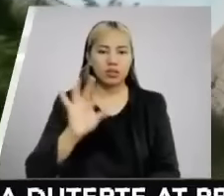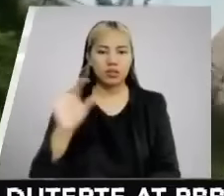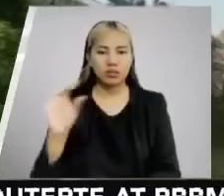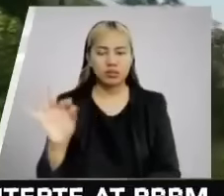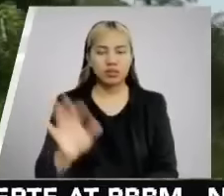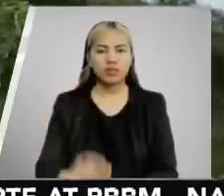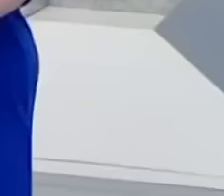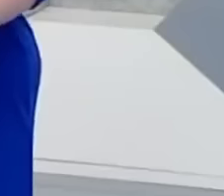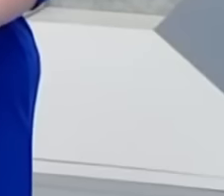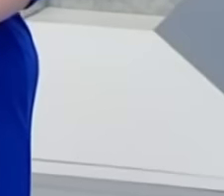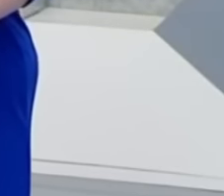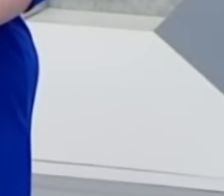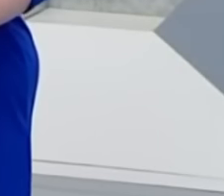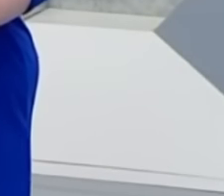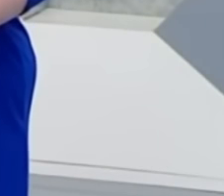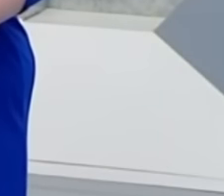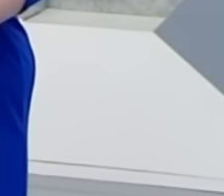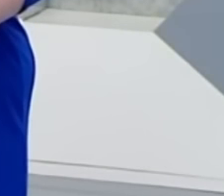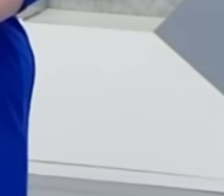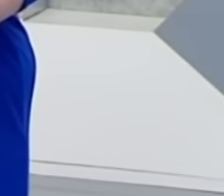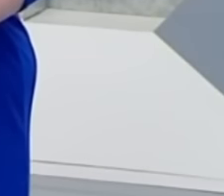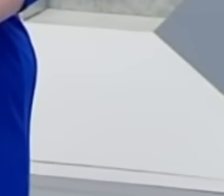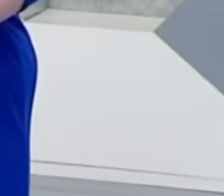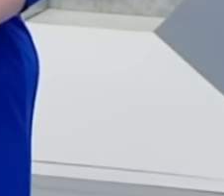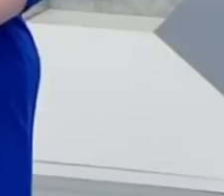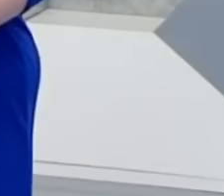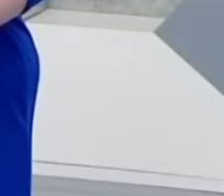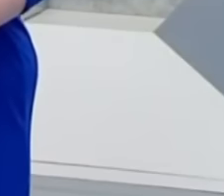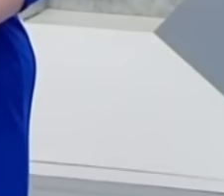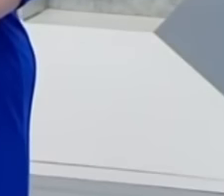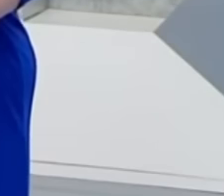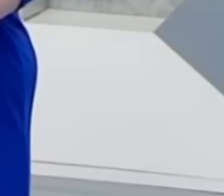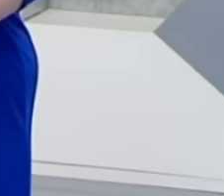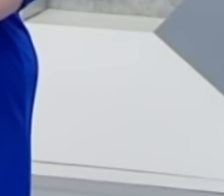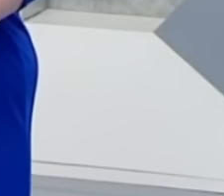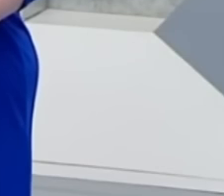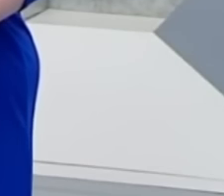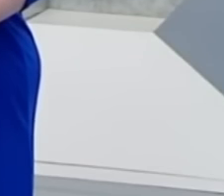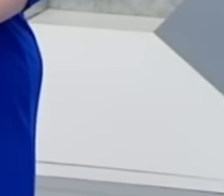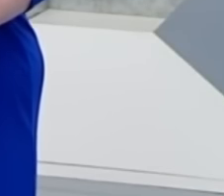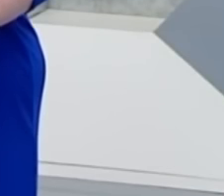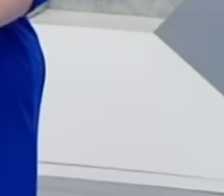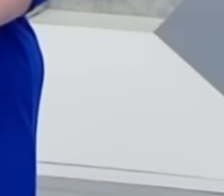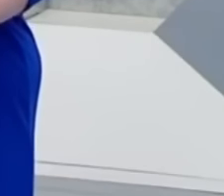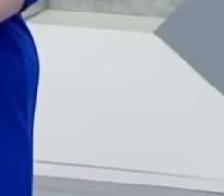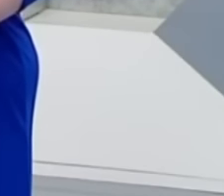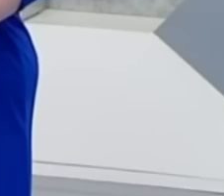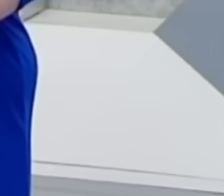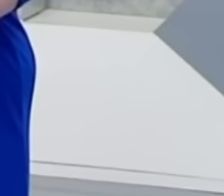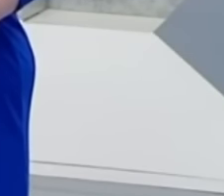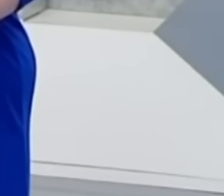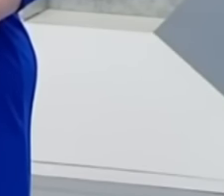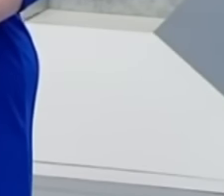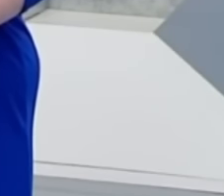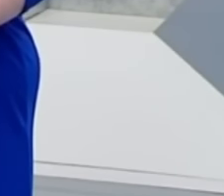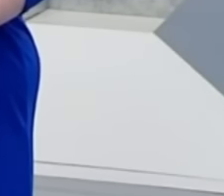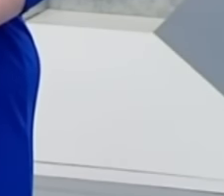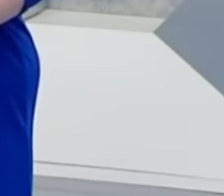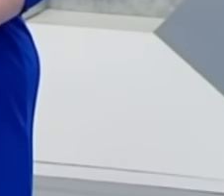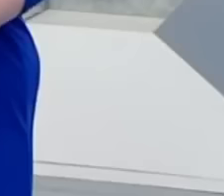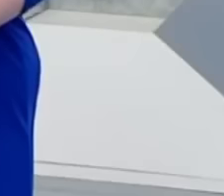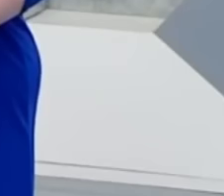Integrated News. Kapuso, para sa mga maiinit na balita, mag-subscribe sa GMA Integrated News sa YouTube. Sa mga kapuso